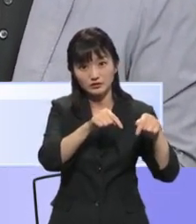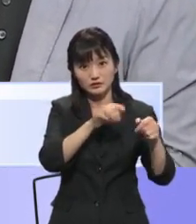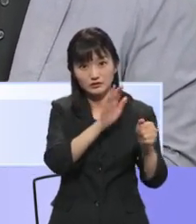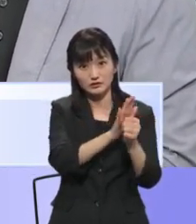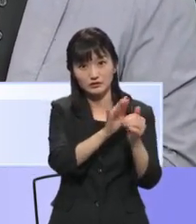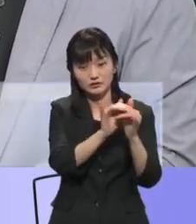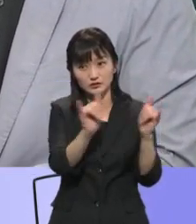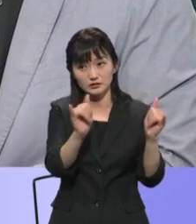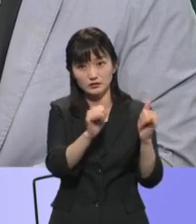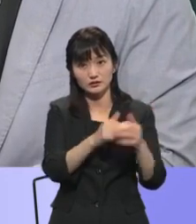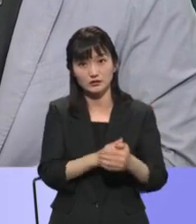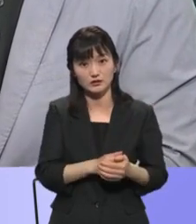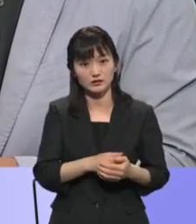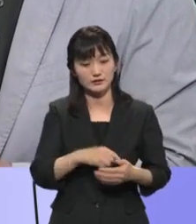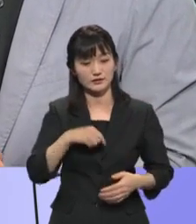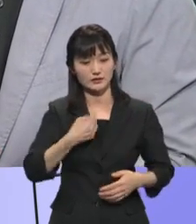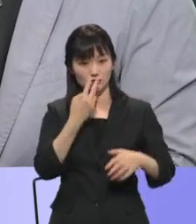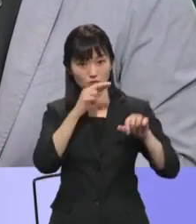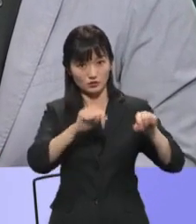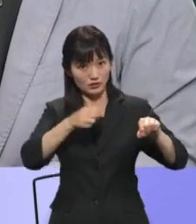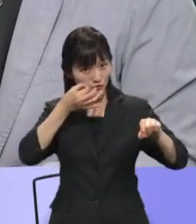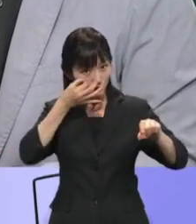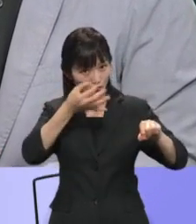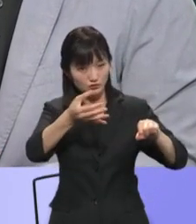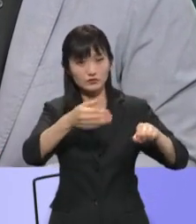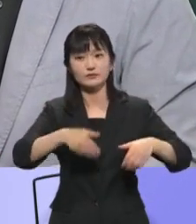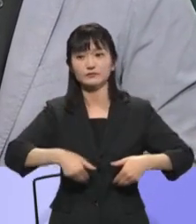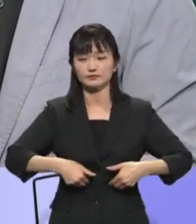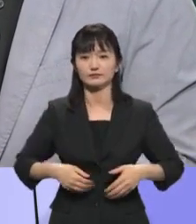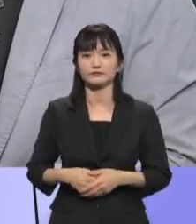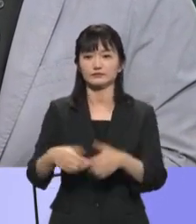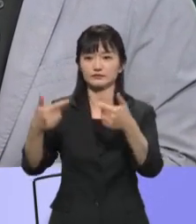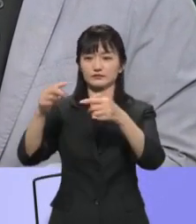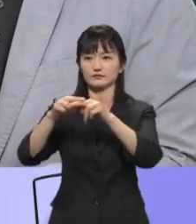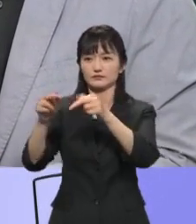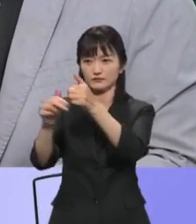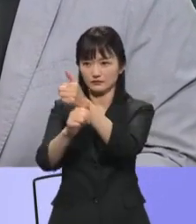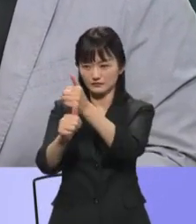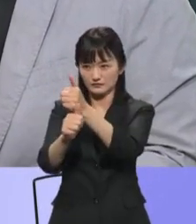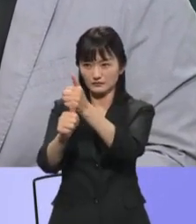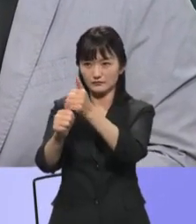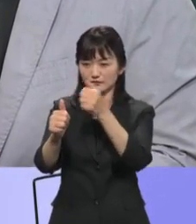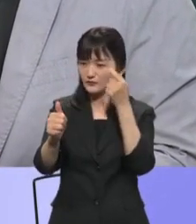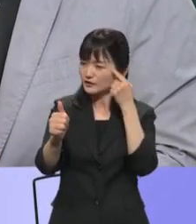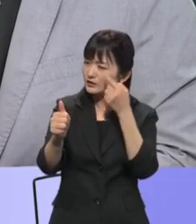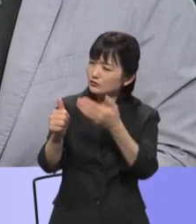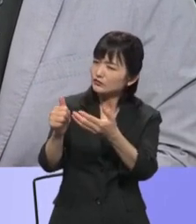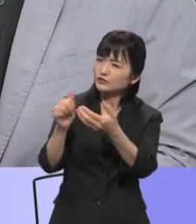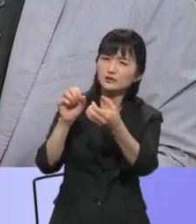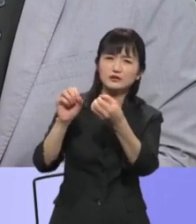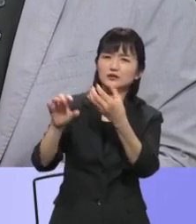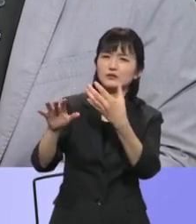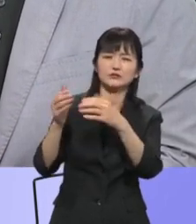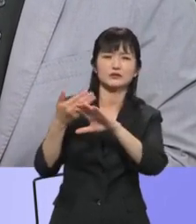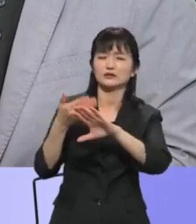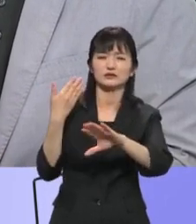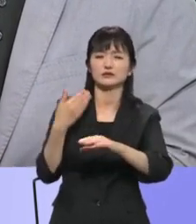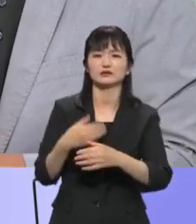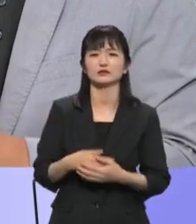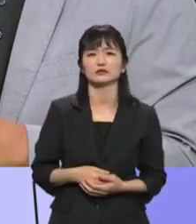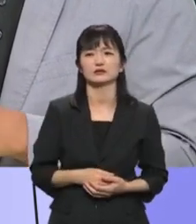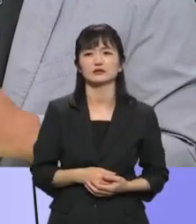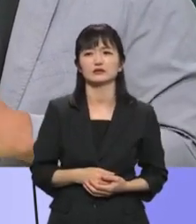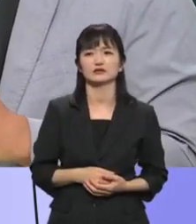현장에 가는 것도 저런 것도 그렇고 상임위에서 일반적인 국무위원들의 답변 방식하고 좀 다르죠 그래서 사실 그것이 조금